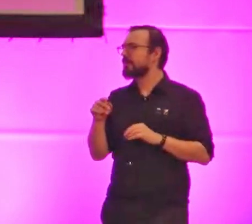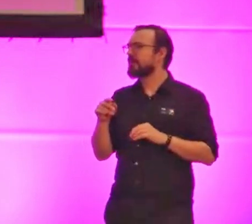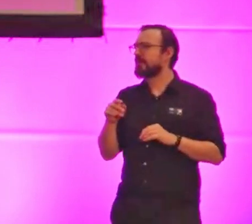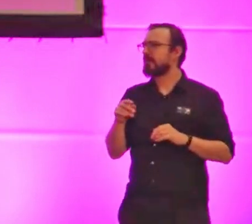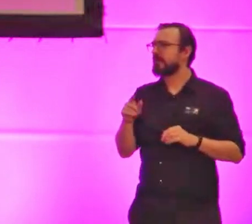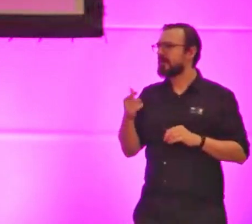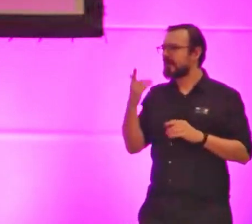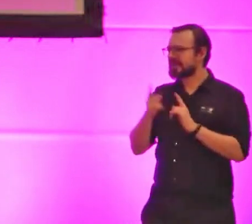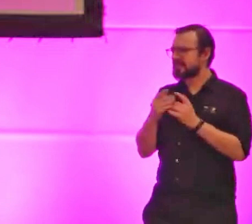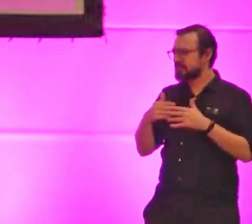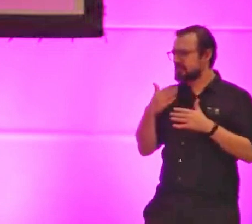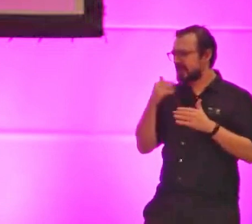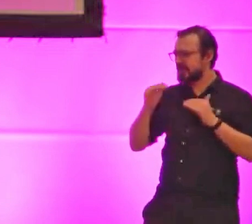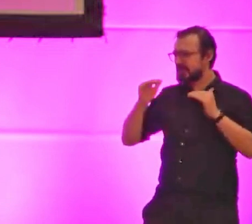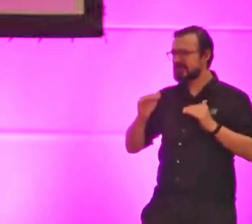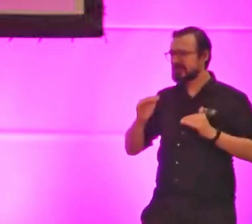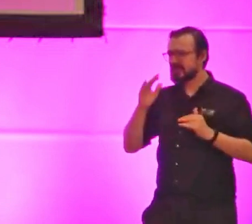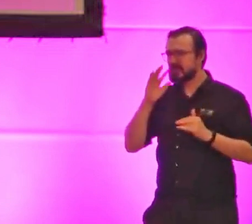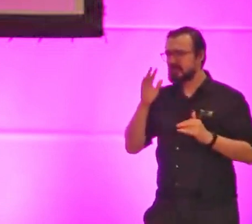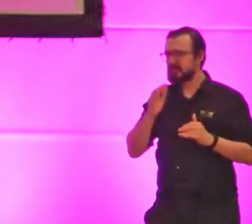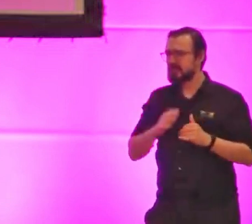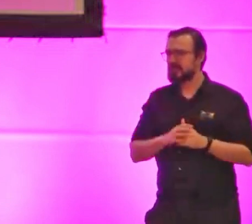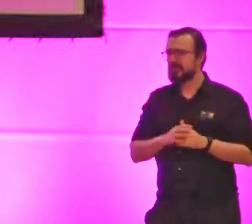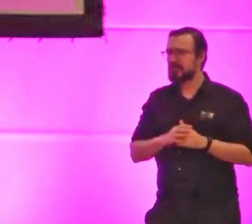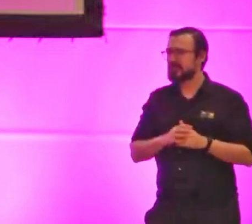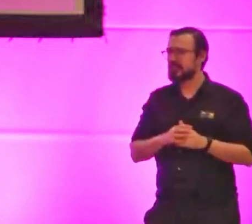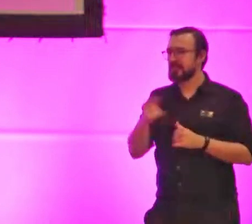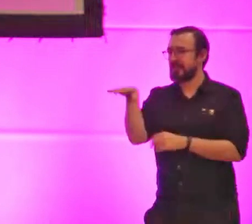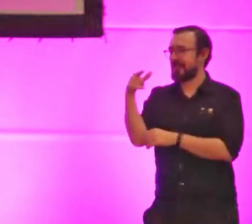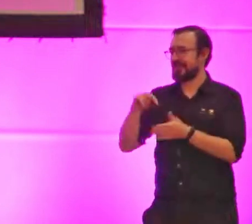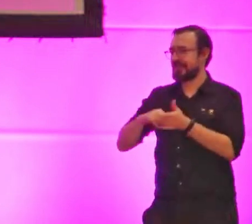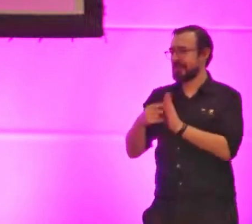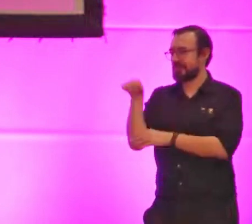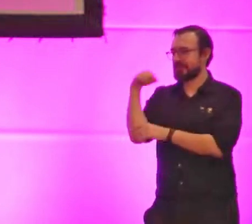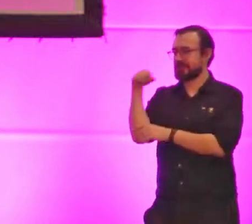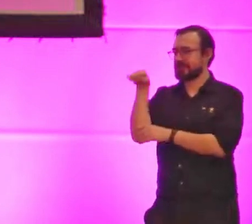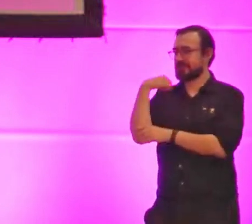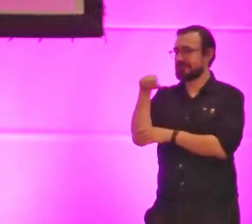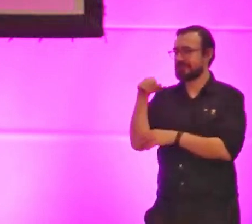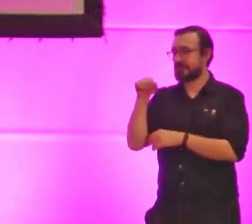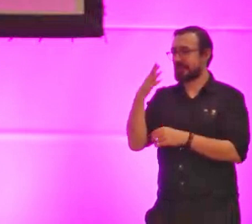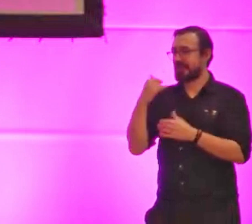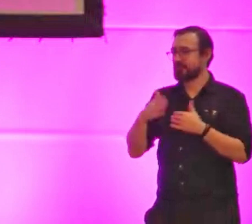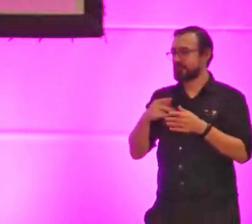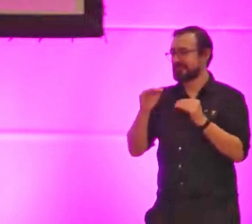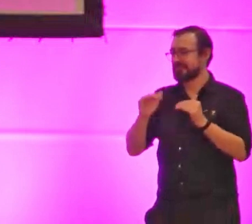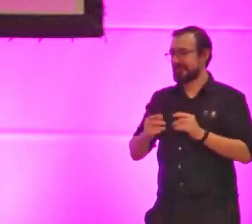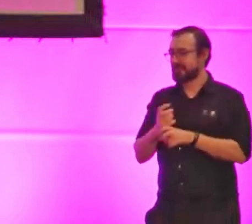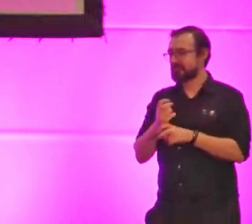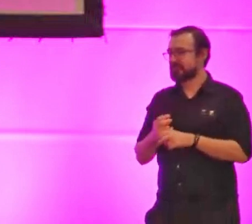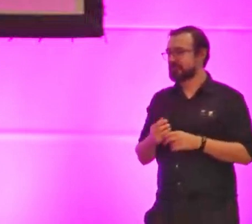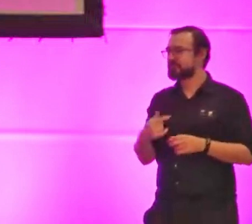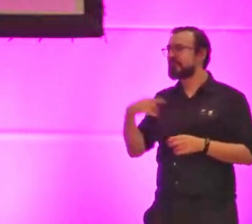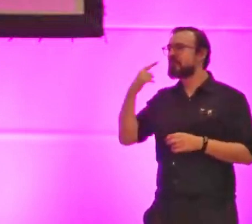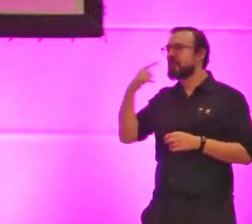Blir det bättre tror ni om vi sänker ljudet på Magnus? Har ni, om vi sänker, kan ni göra det? Ja. Vi